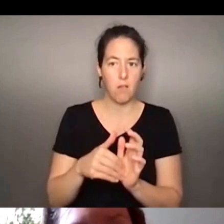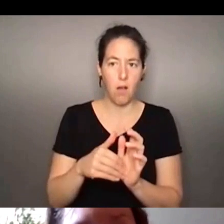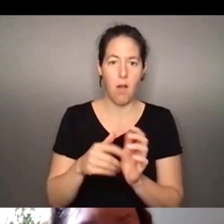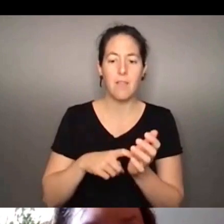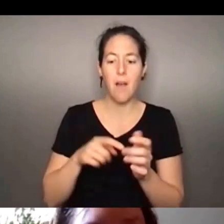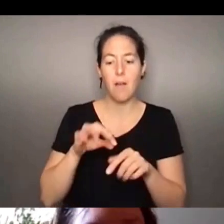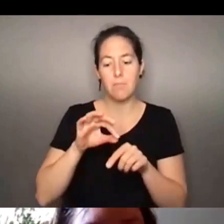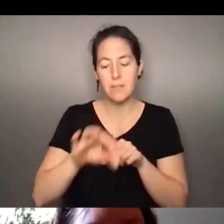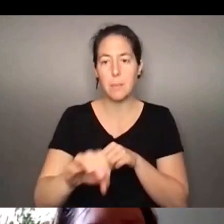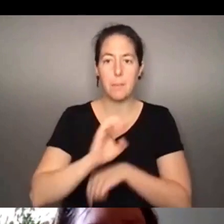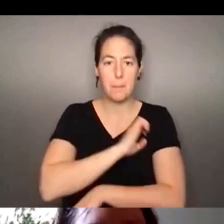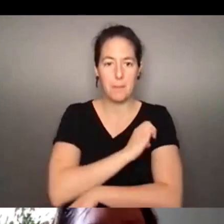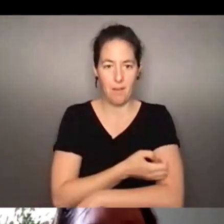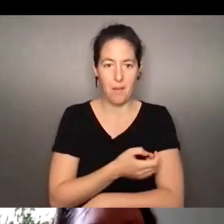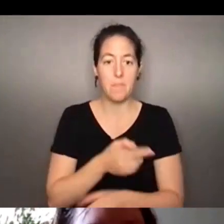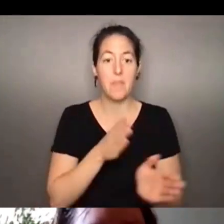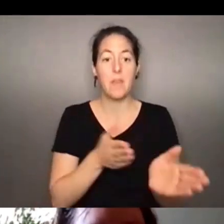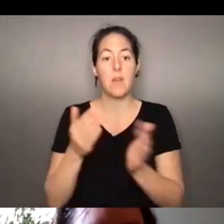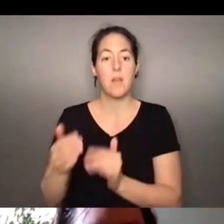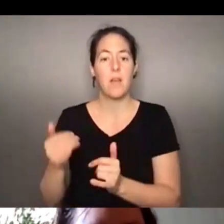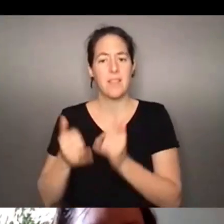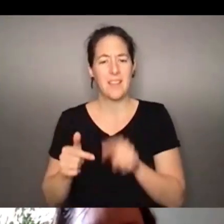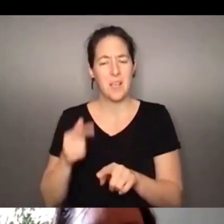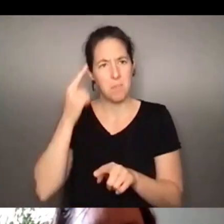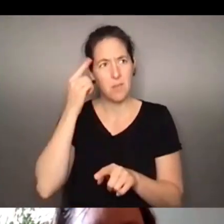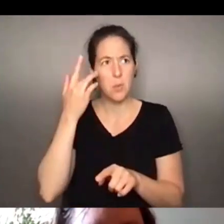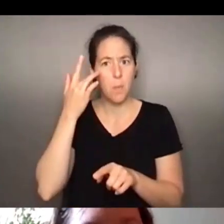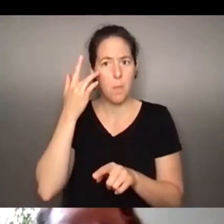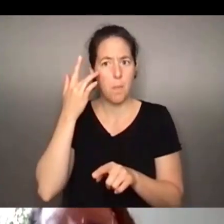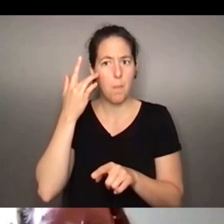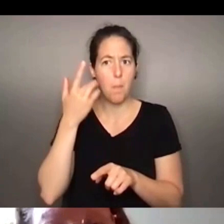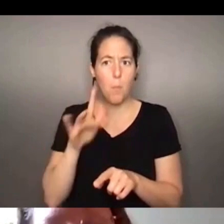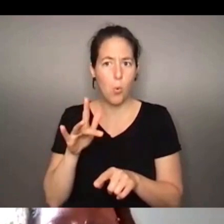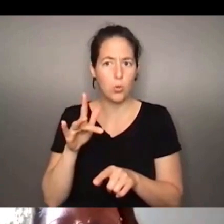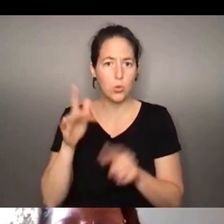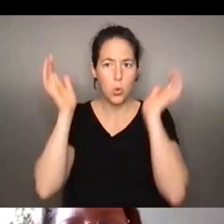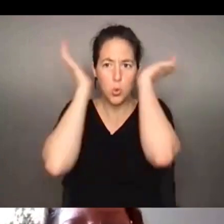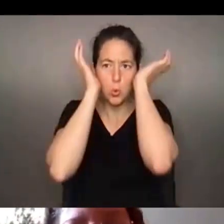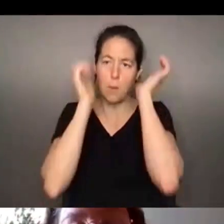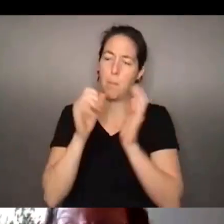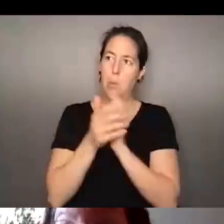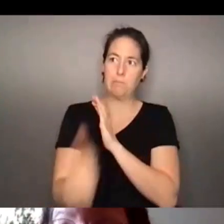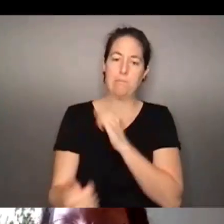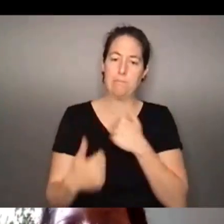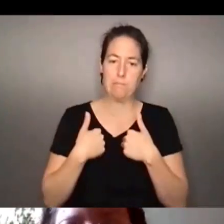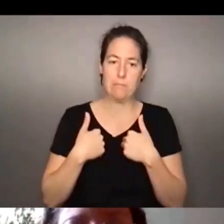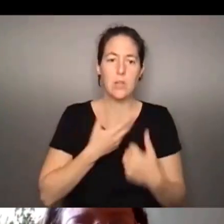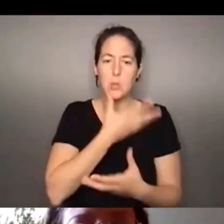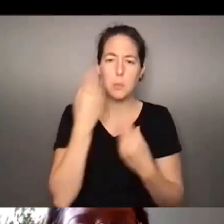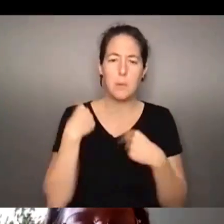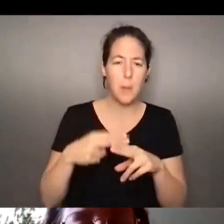épinards. Puis ici, je pense que c'est la mouche du chou. Mais je ne suis pas une experte, hein. Donc, j'ai oublié le nom de cette